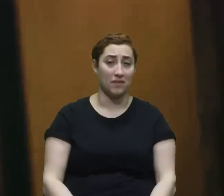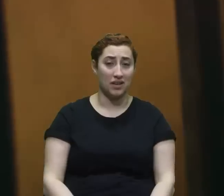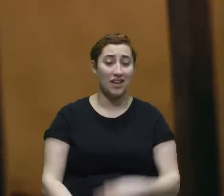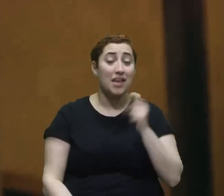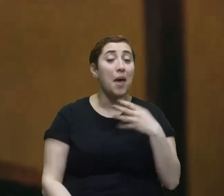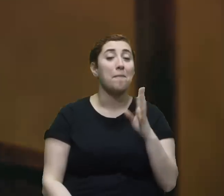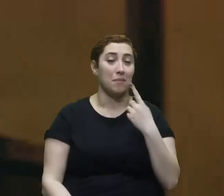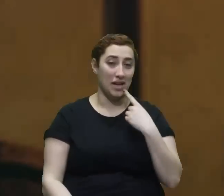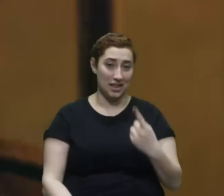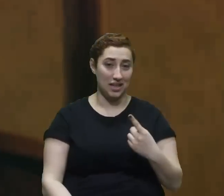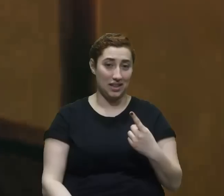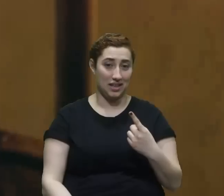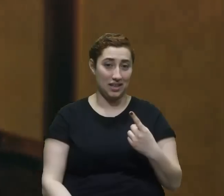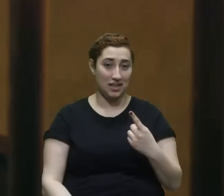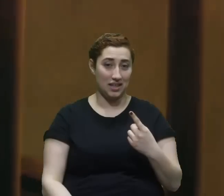Yapma dedi.